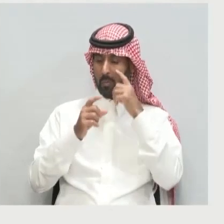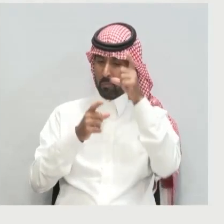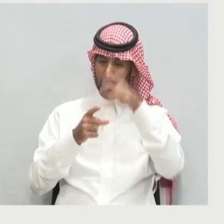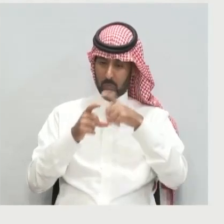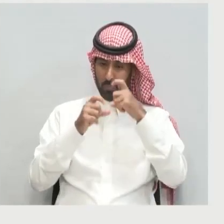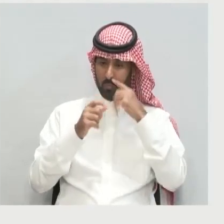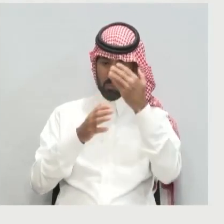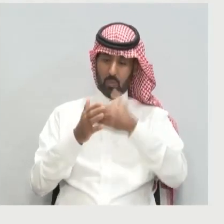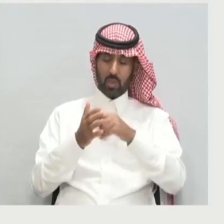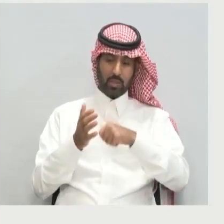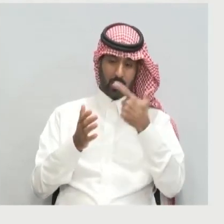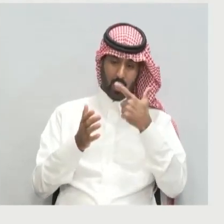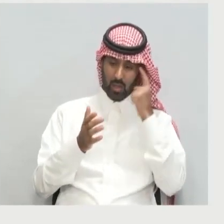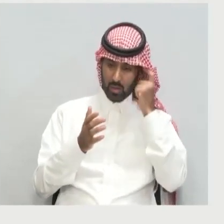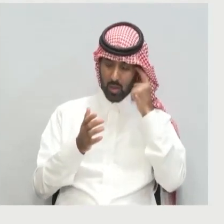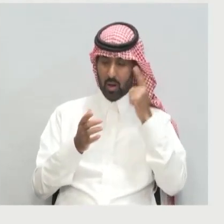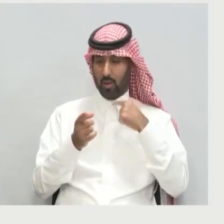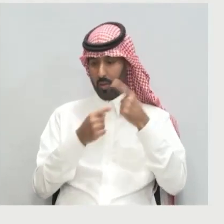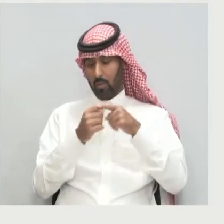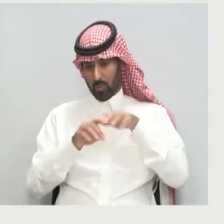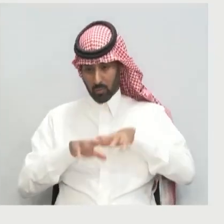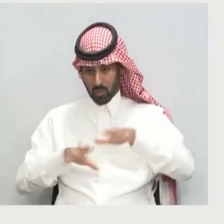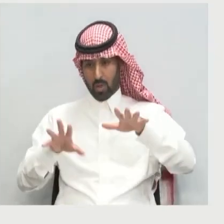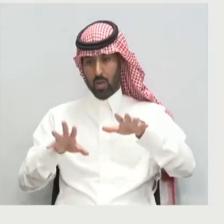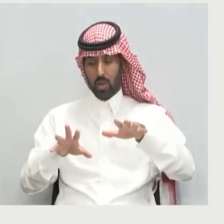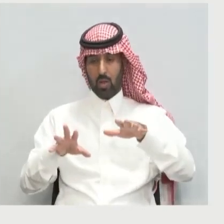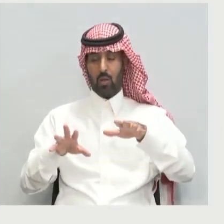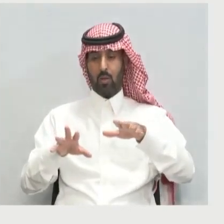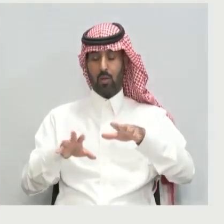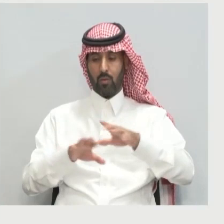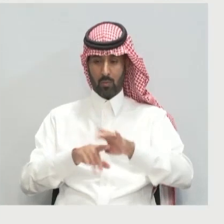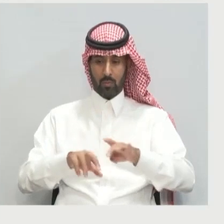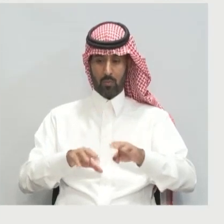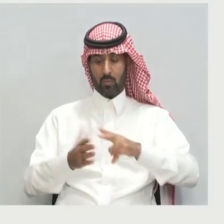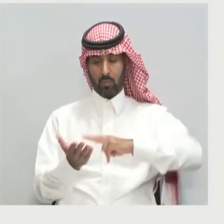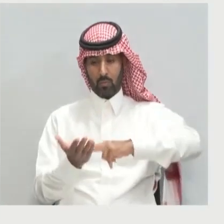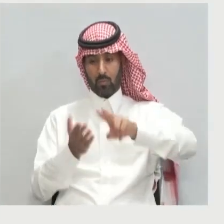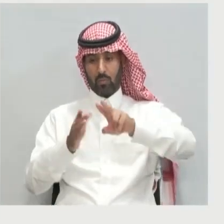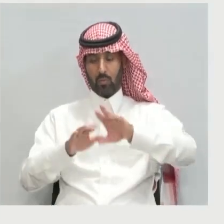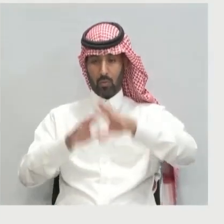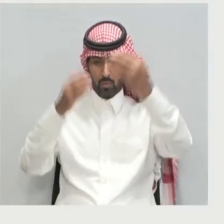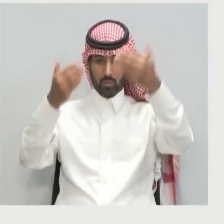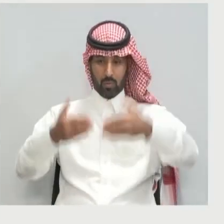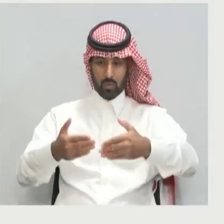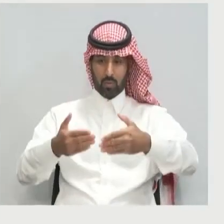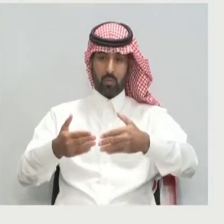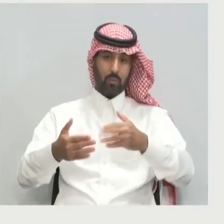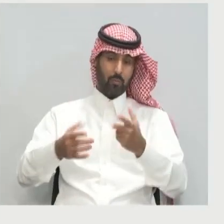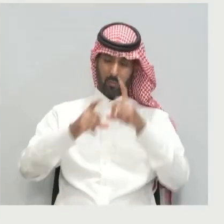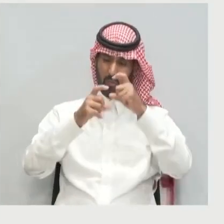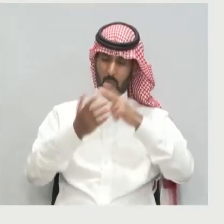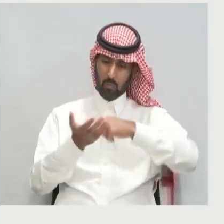سادسا تذكر دائما انك اذا نشرت شيئا شيئا او نصا او صوره فمن المحتمل